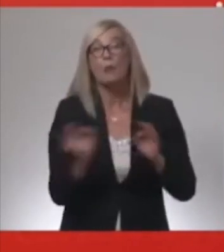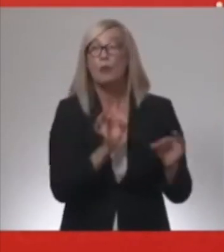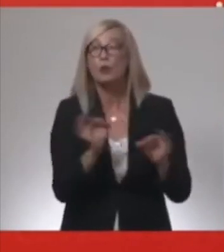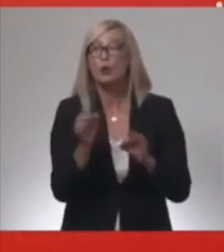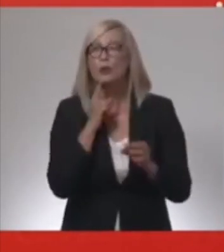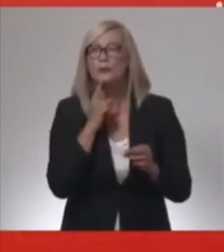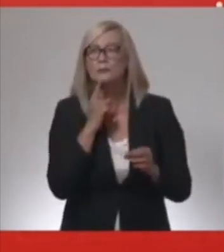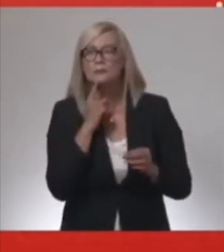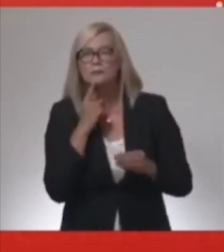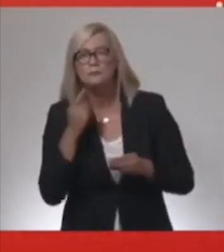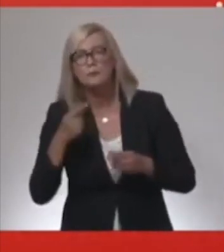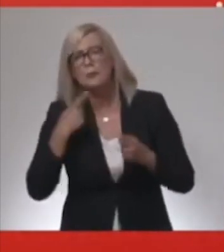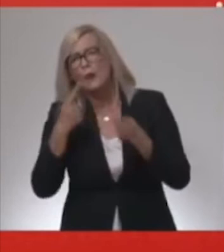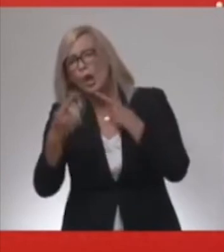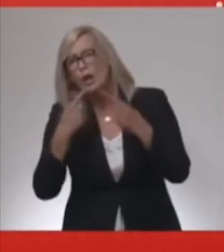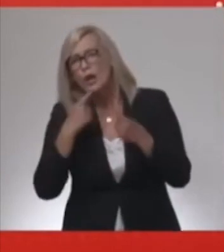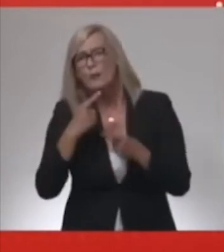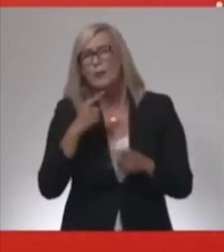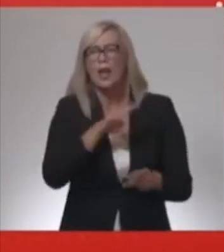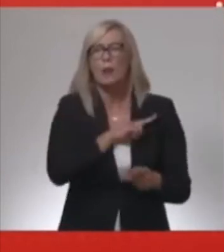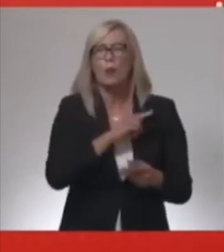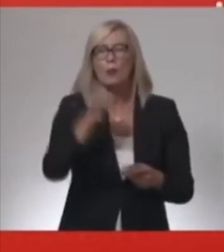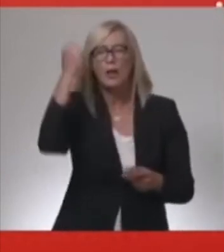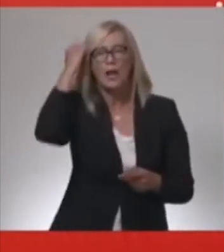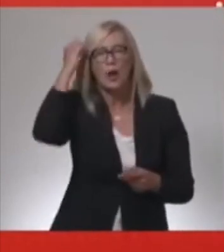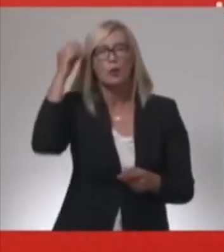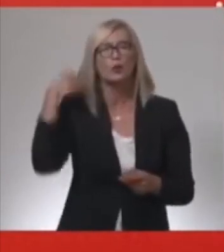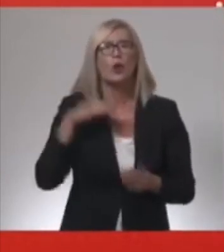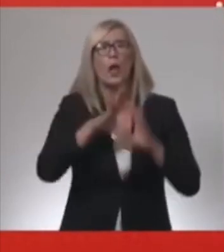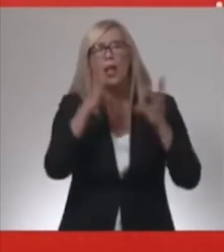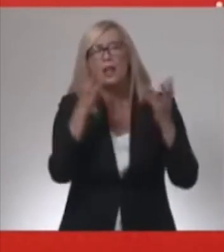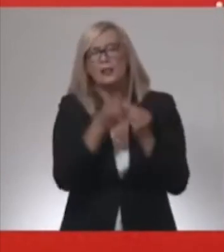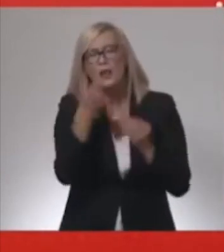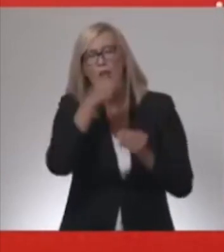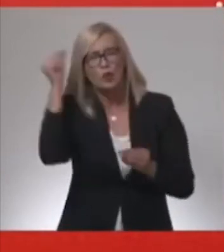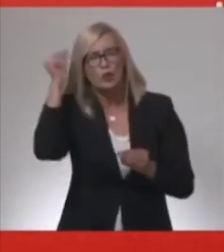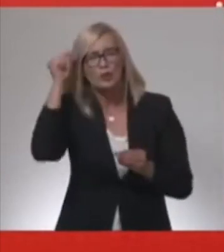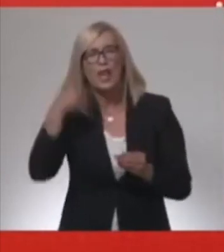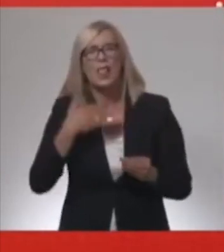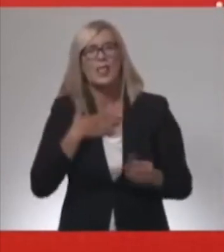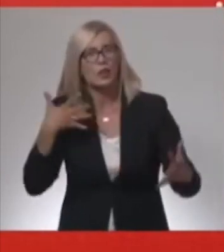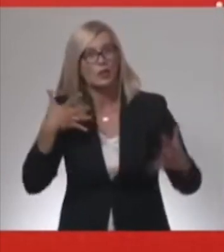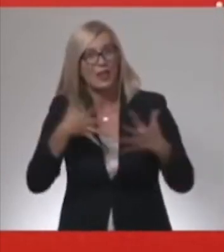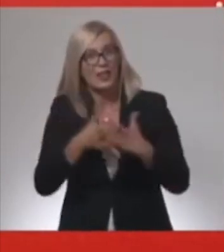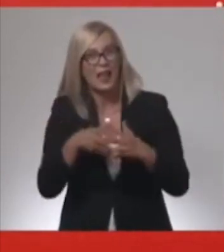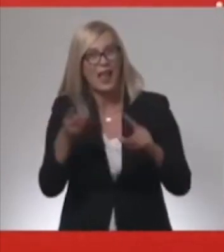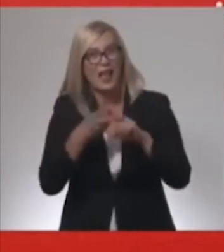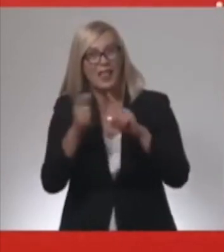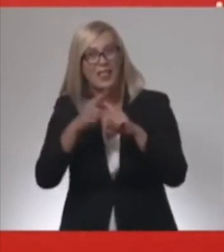është e gatshme që t'i ndajë bashkë me Kosovën të gjitha përvojat e veta me